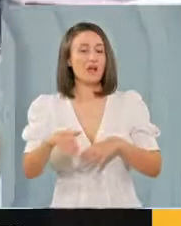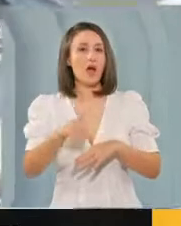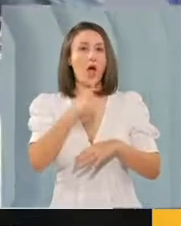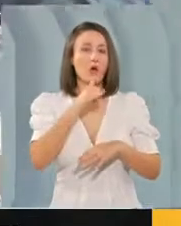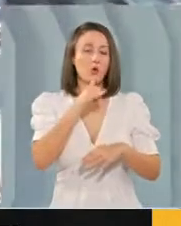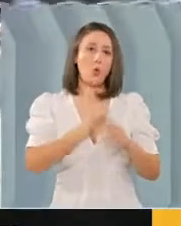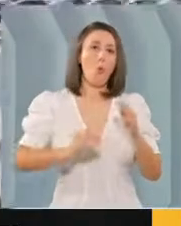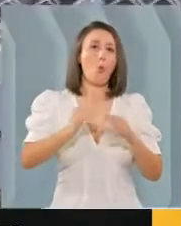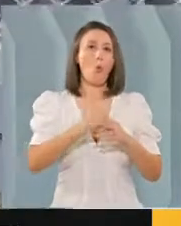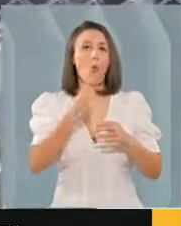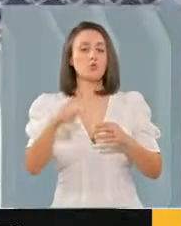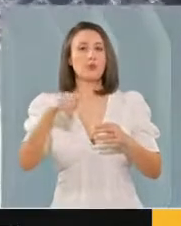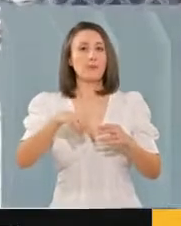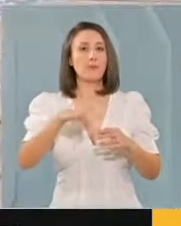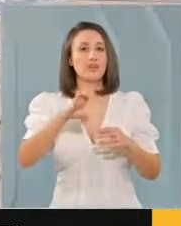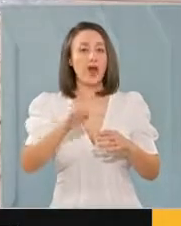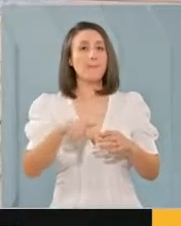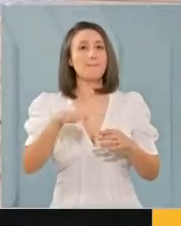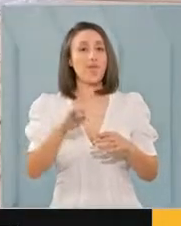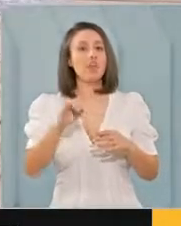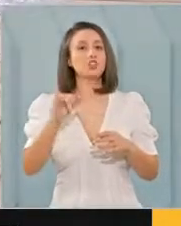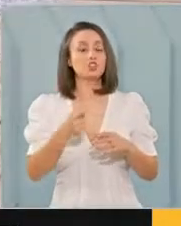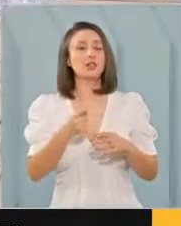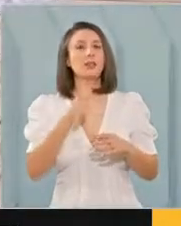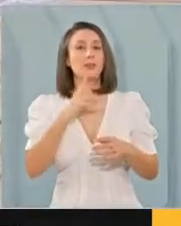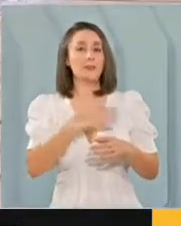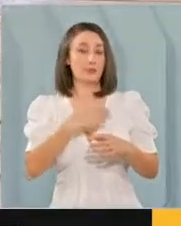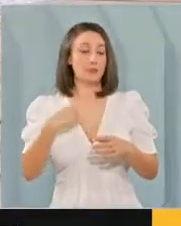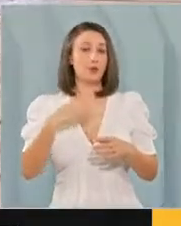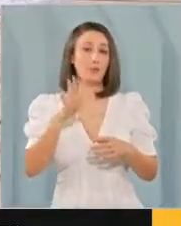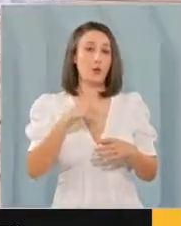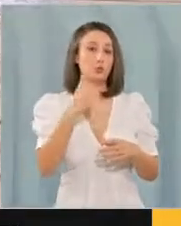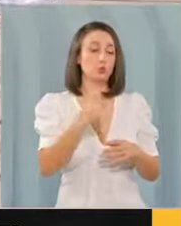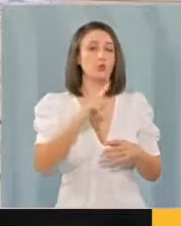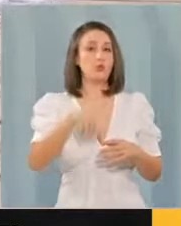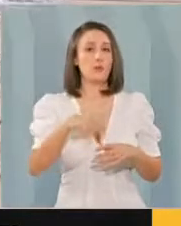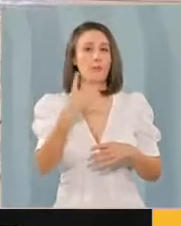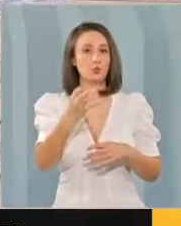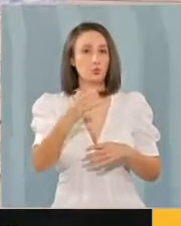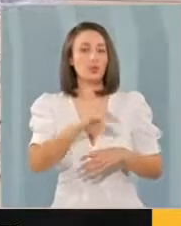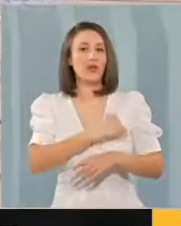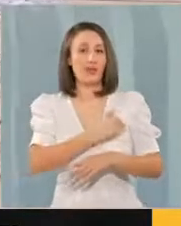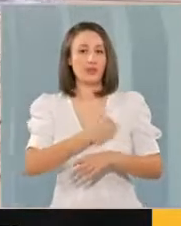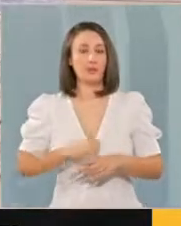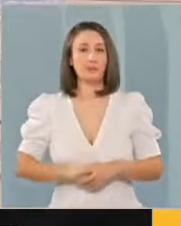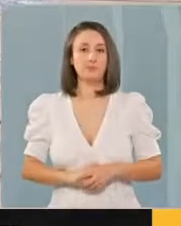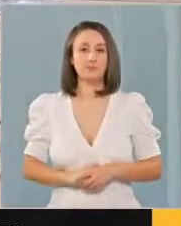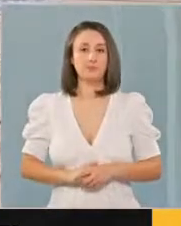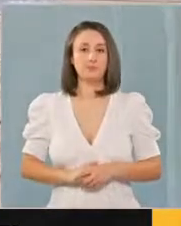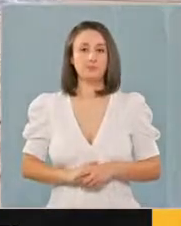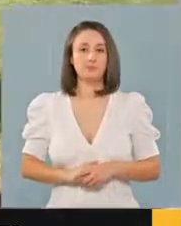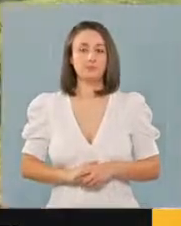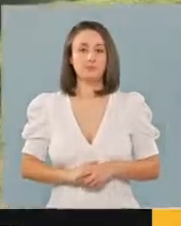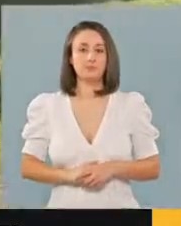alcoolemie peste 100 de miligrame la decilitru, dar și cu o temperatură de 41,4 grade, deci